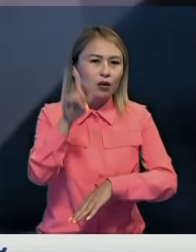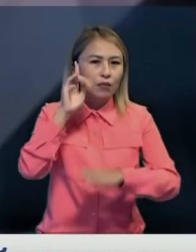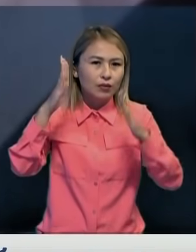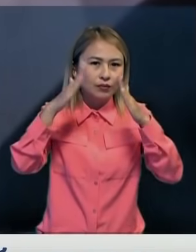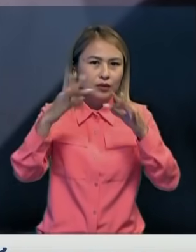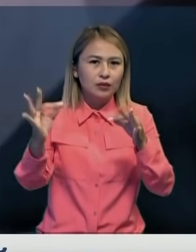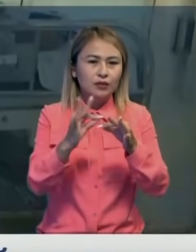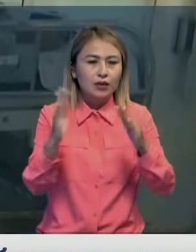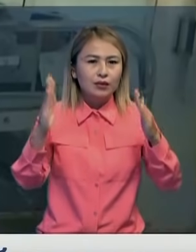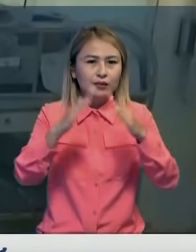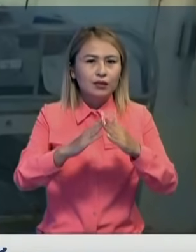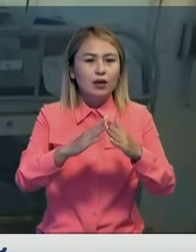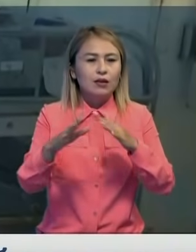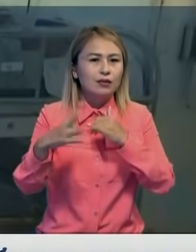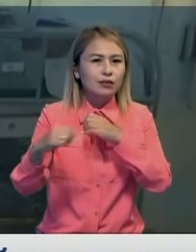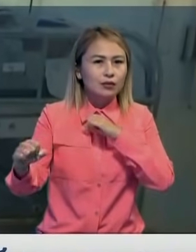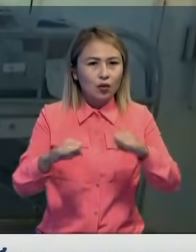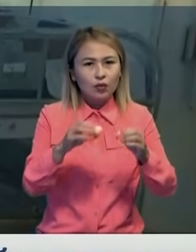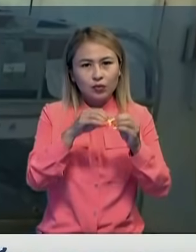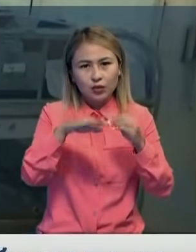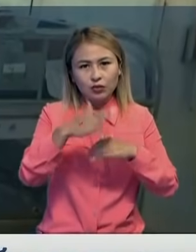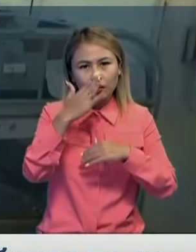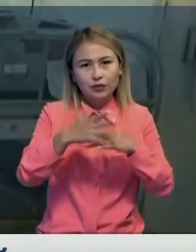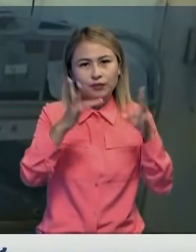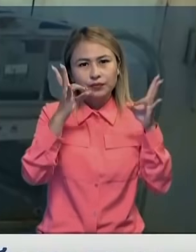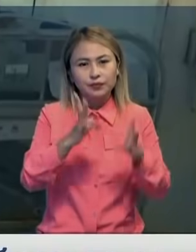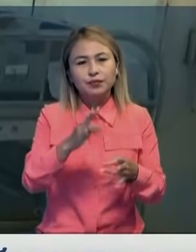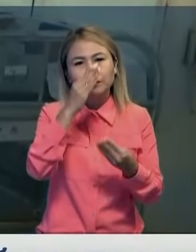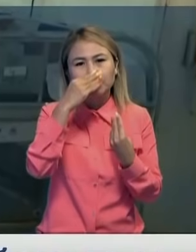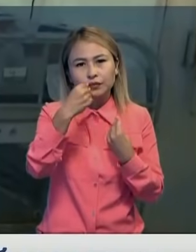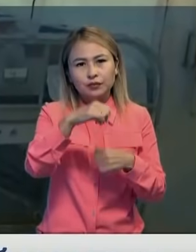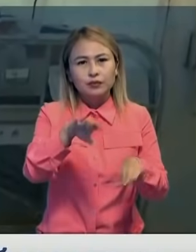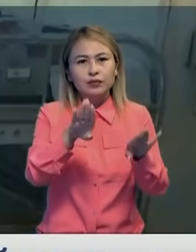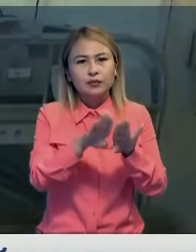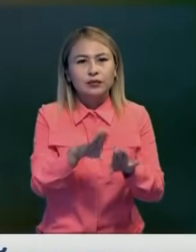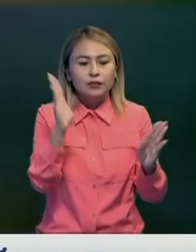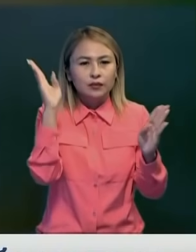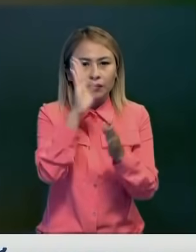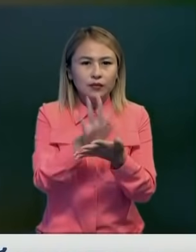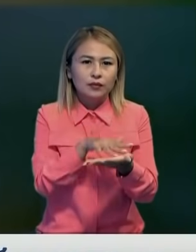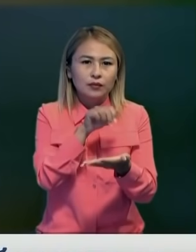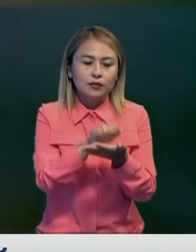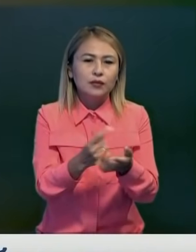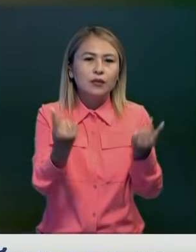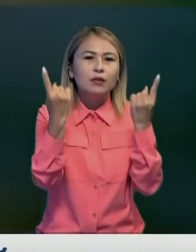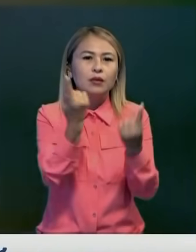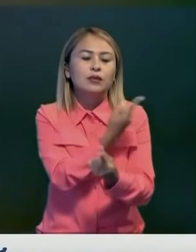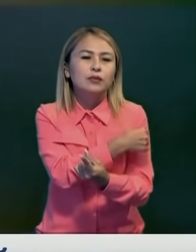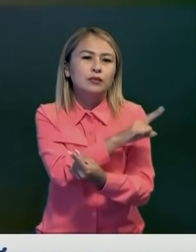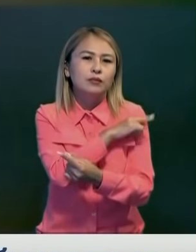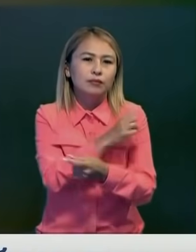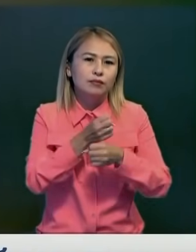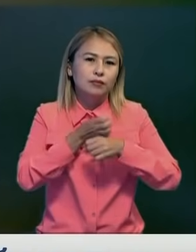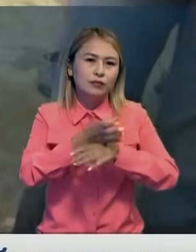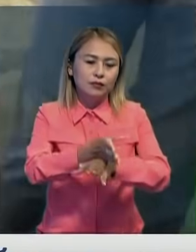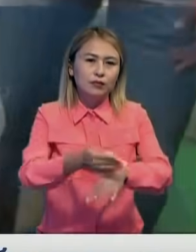шатырлар тігілген. Жалпы зілзаладан 10 мыңға жуық адам жарақат алған. Іс-түссіз жоғалып кеткендер де көп. Табиғат апатынан бірнеше